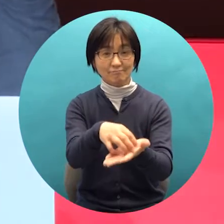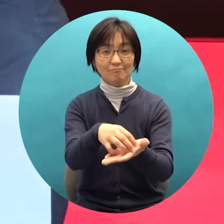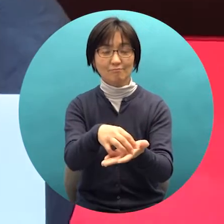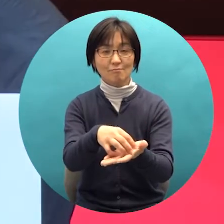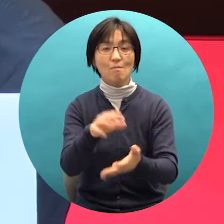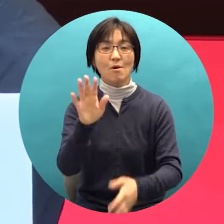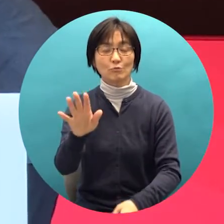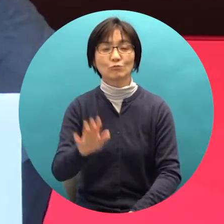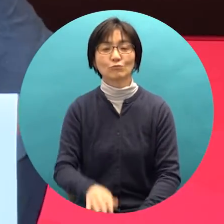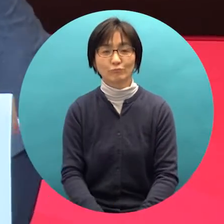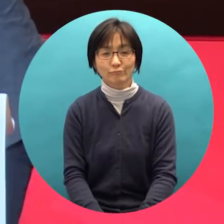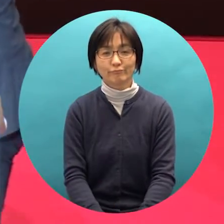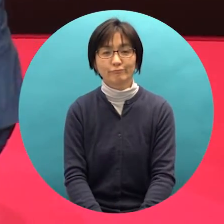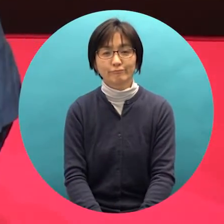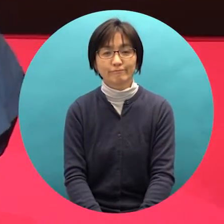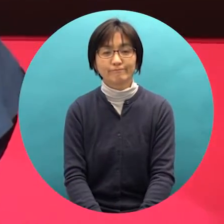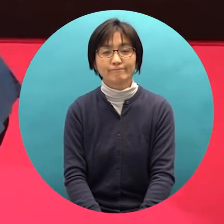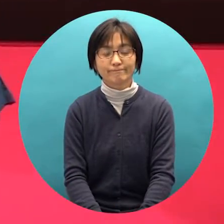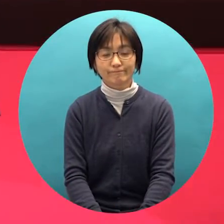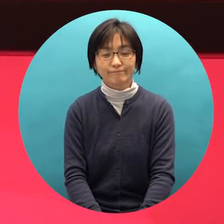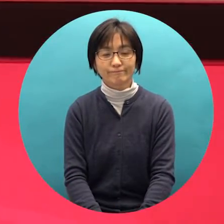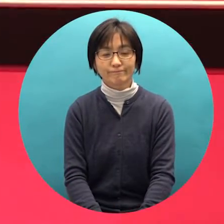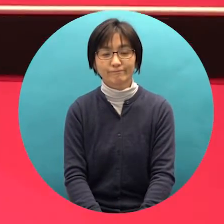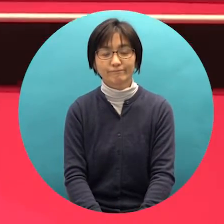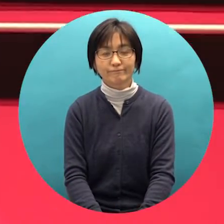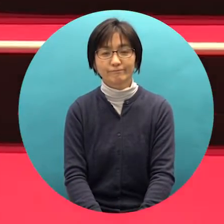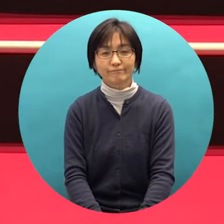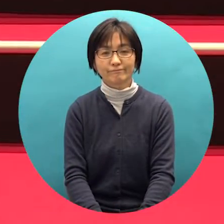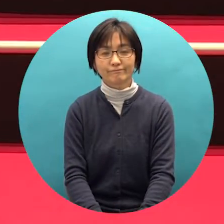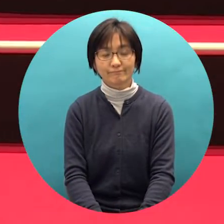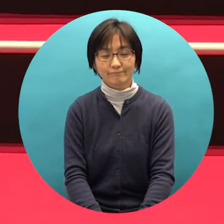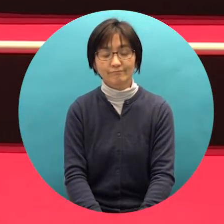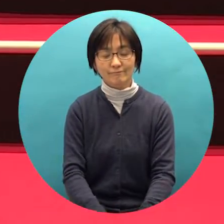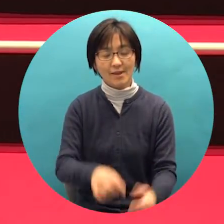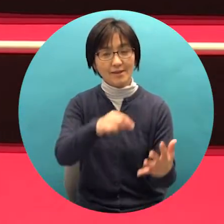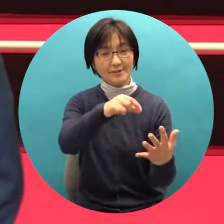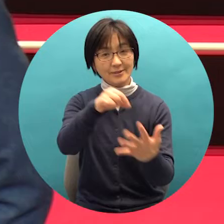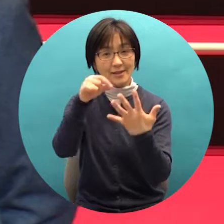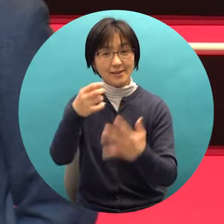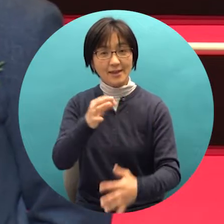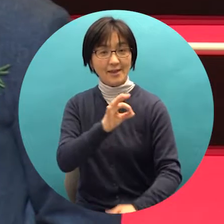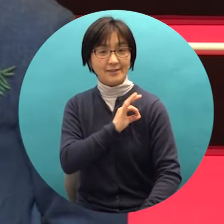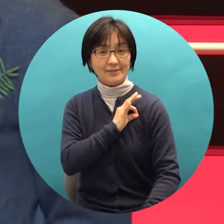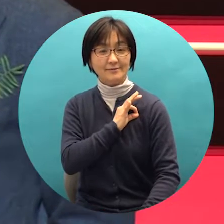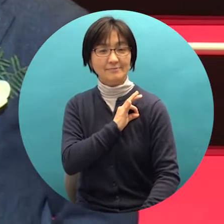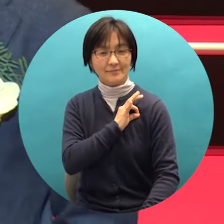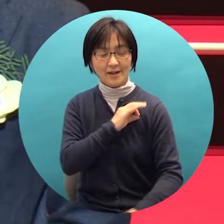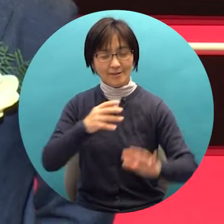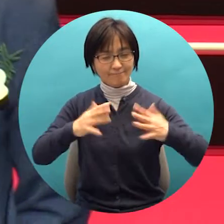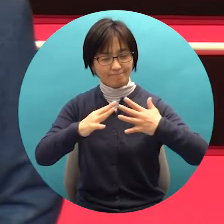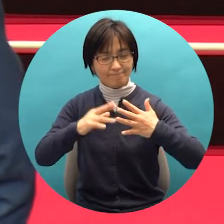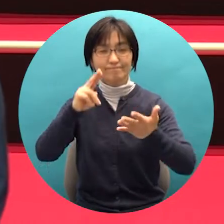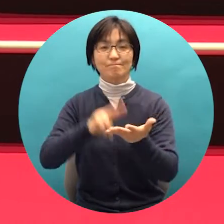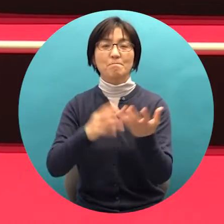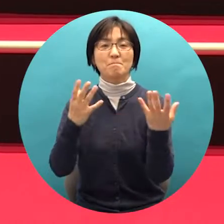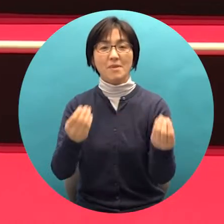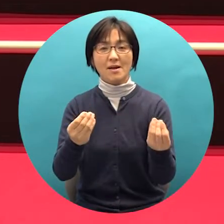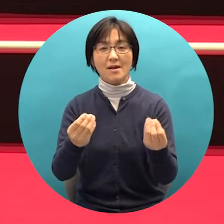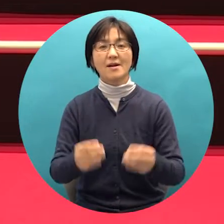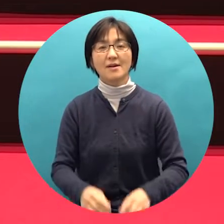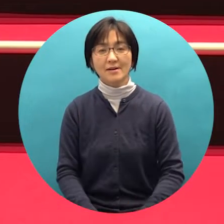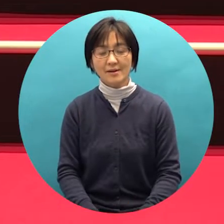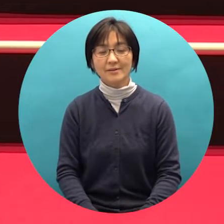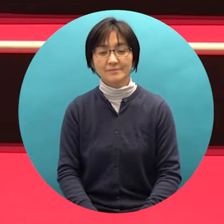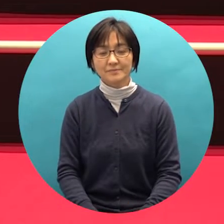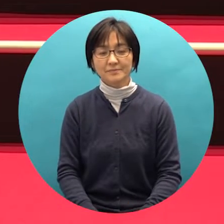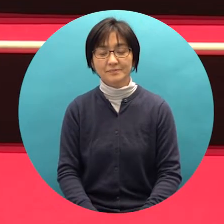があるんですけれど、こちらの賞は塩プロデューサーをはじめとする選定委員によって選ばれました。こちらは高崎